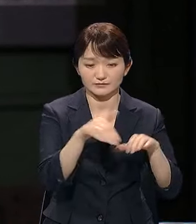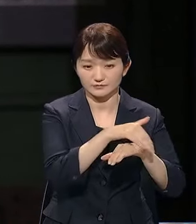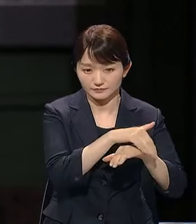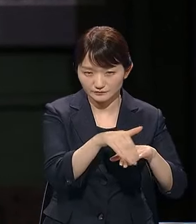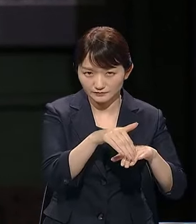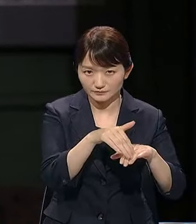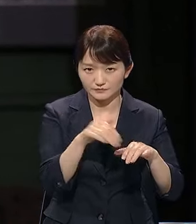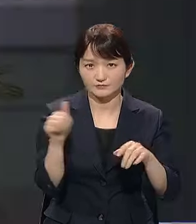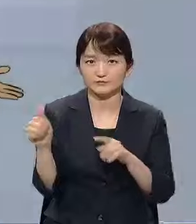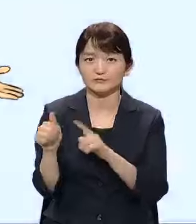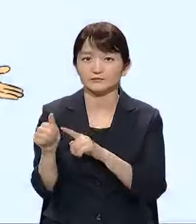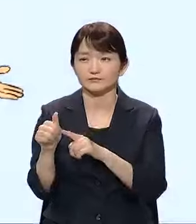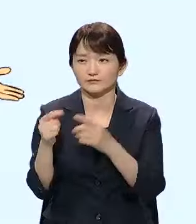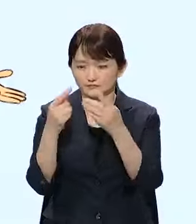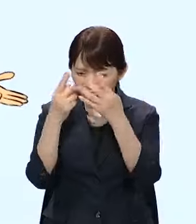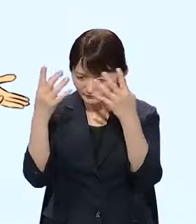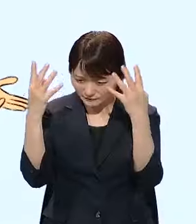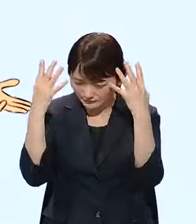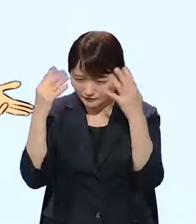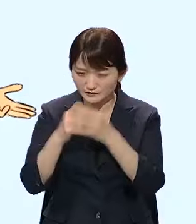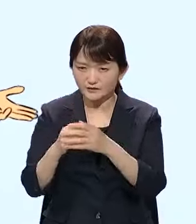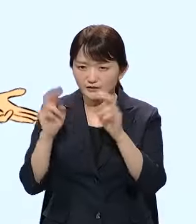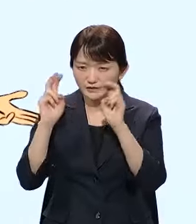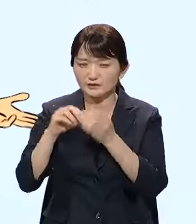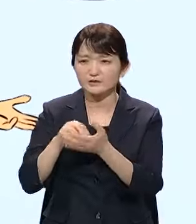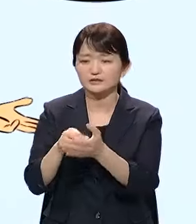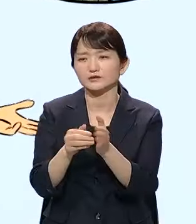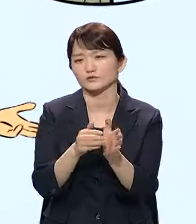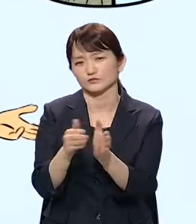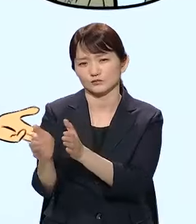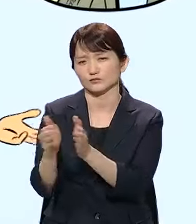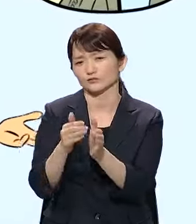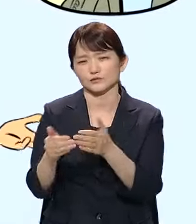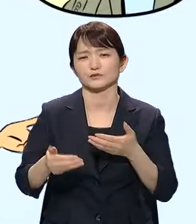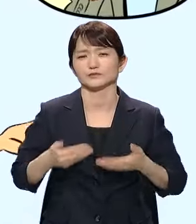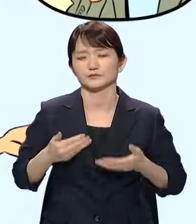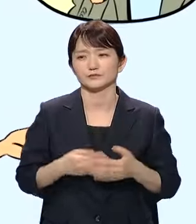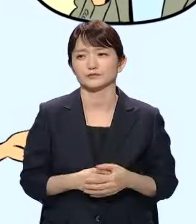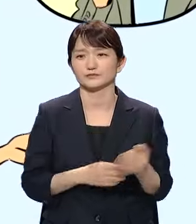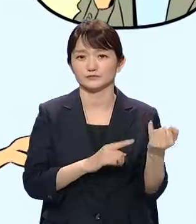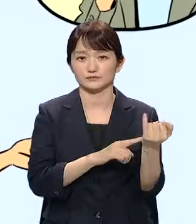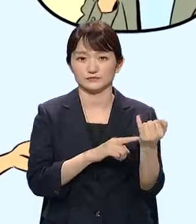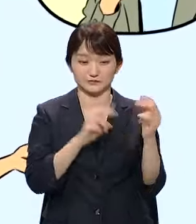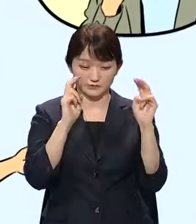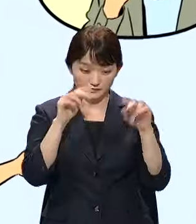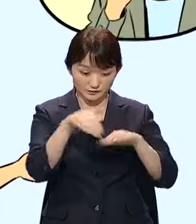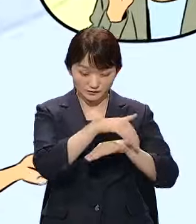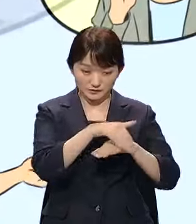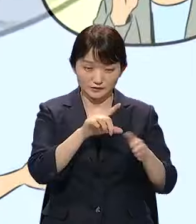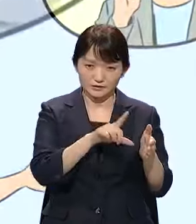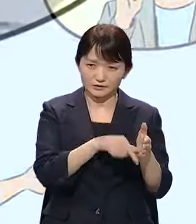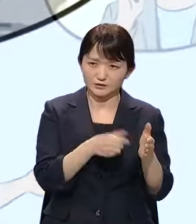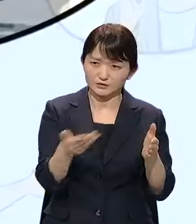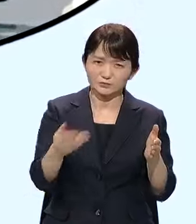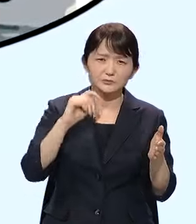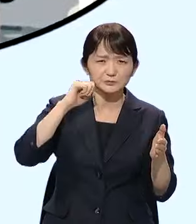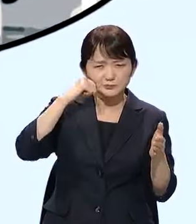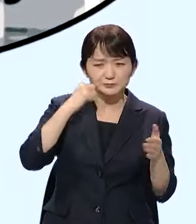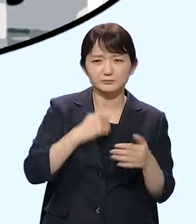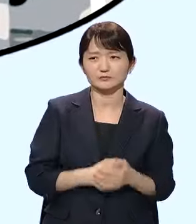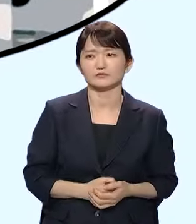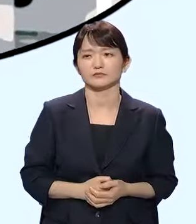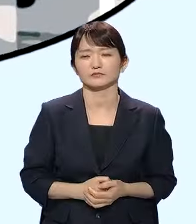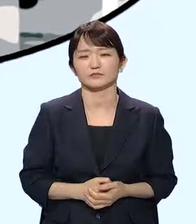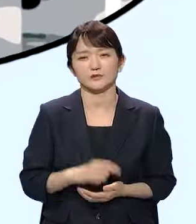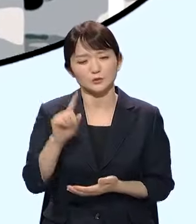남자친구는 대학교 4학년으로 취업 준비를 하느라 바쁜 상황인데요이 사연자 직장일로 시간 내기가 어렵습니다 그나마 괜찮은